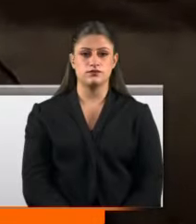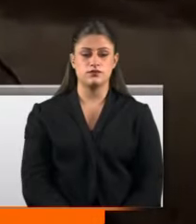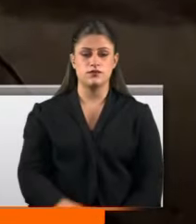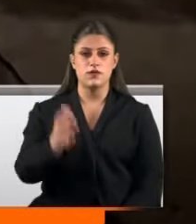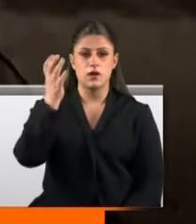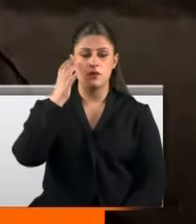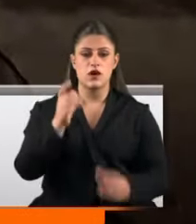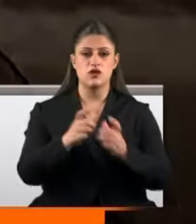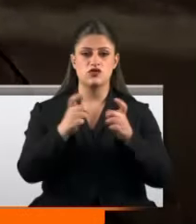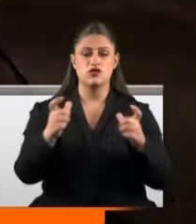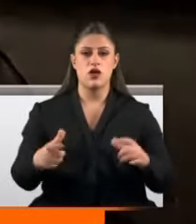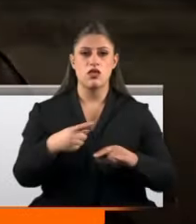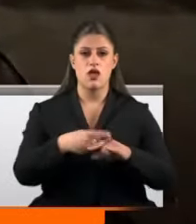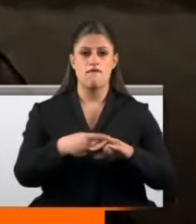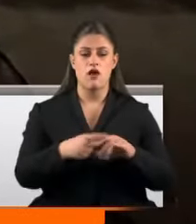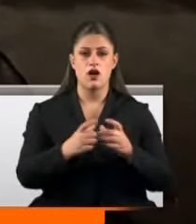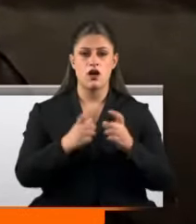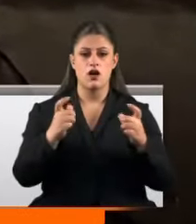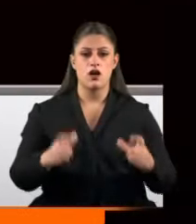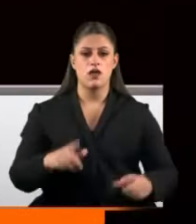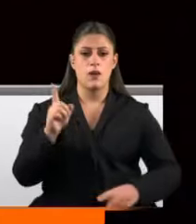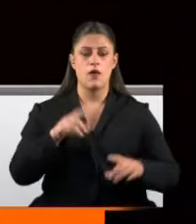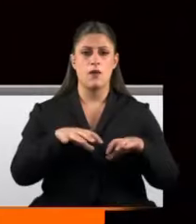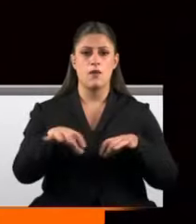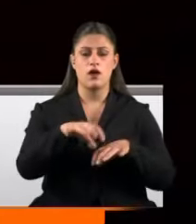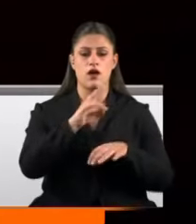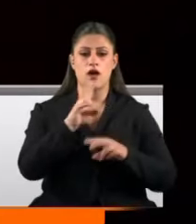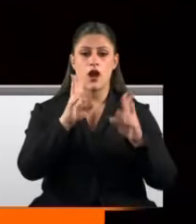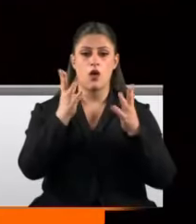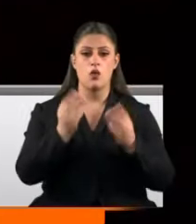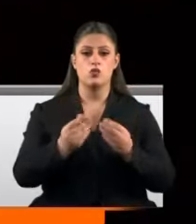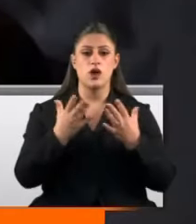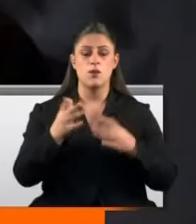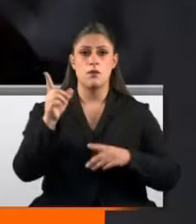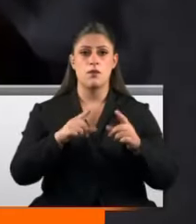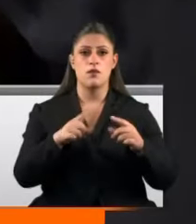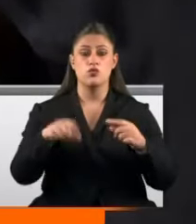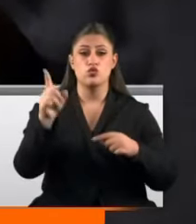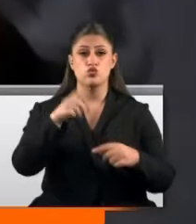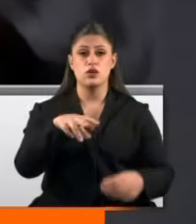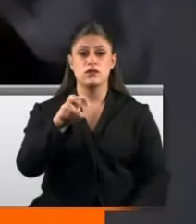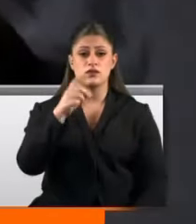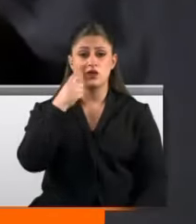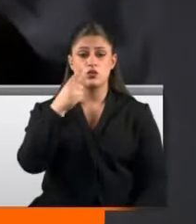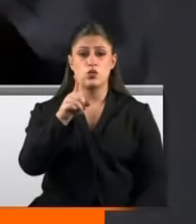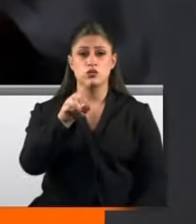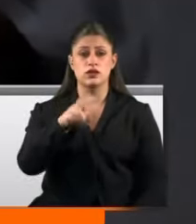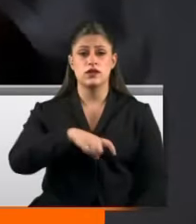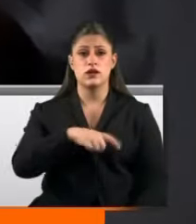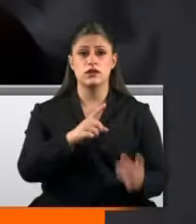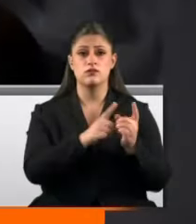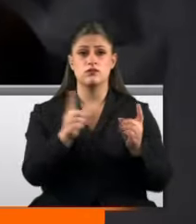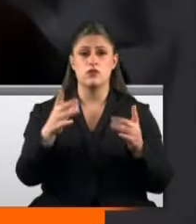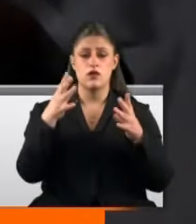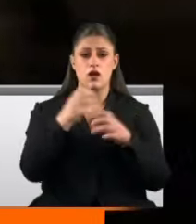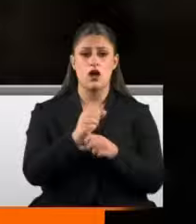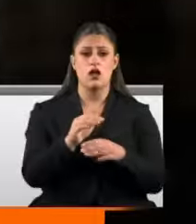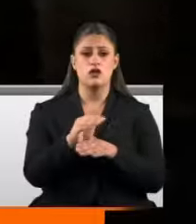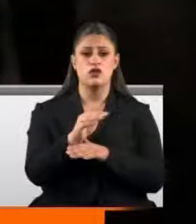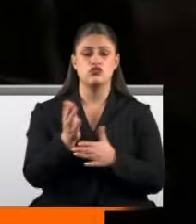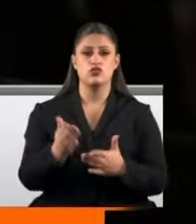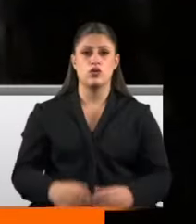Başkent Havana ve diğer bazı bölgelere elektrik sağlandı ancak ülkenin %80'i 18 Ekim'den beri karanlıkta yaşıyor.